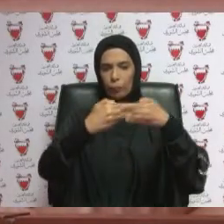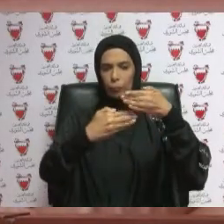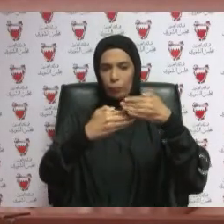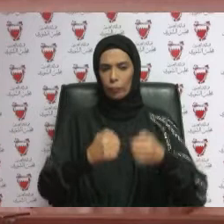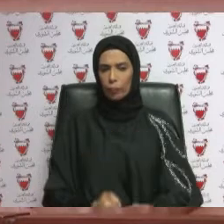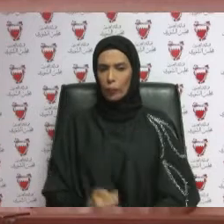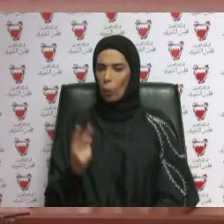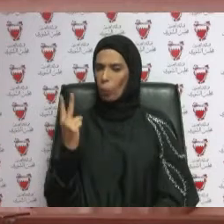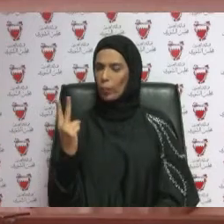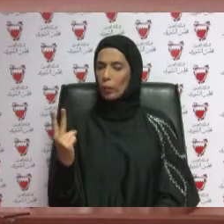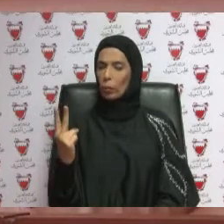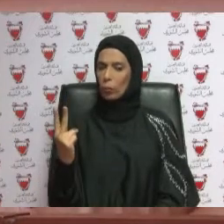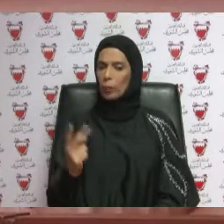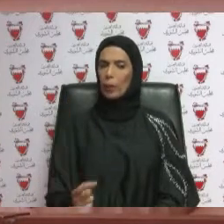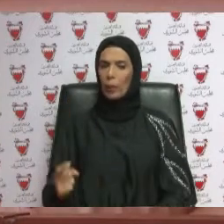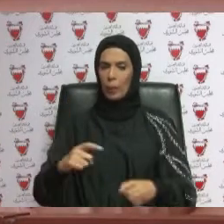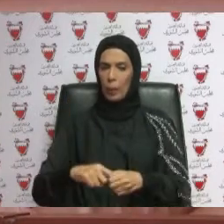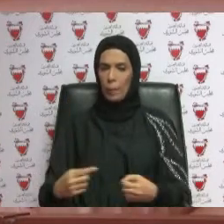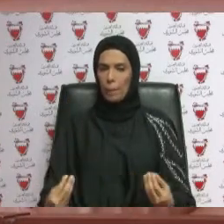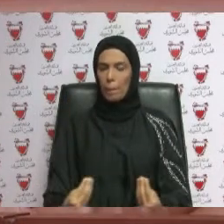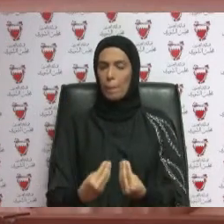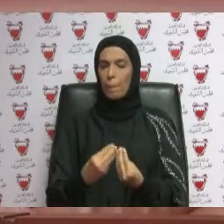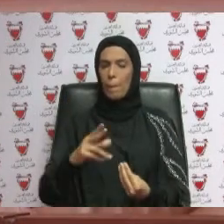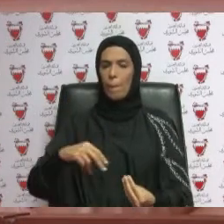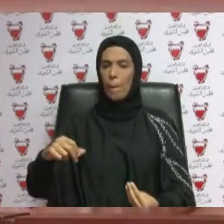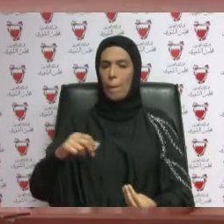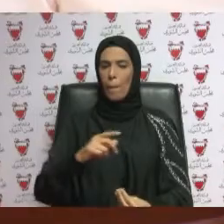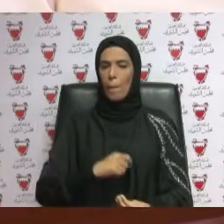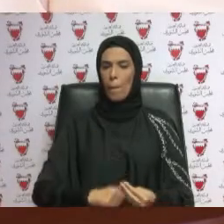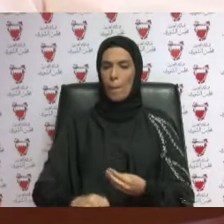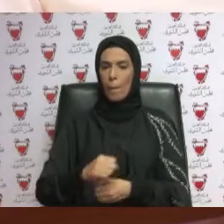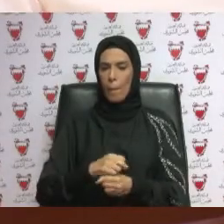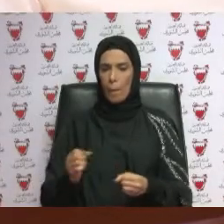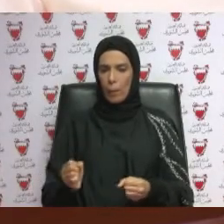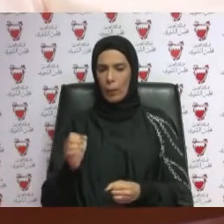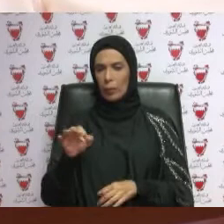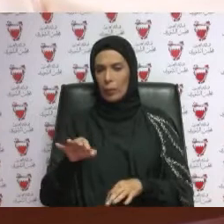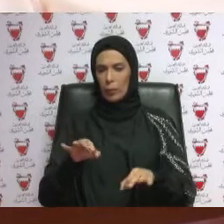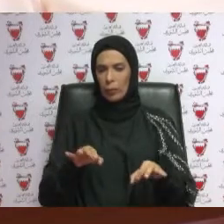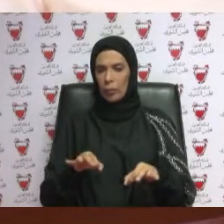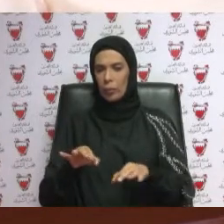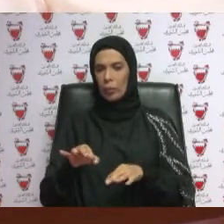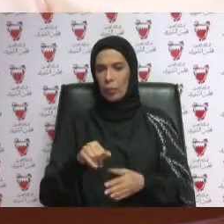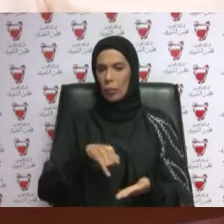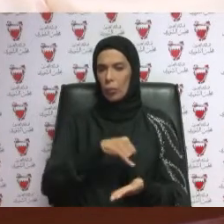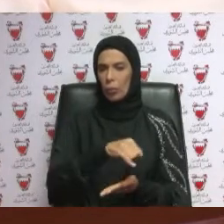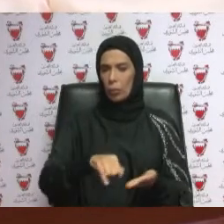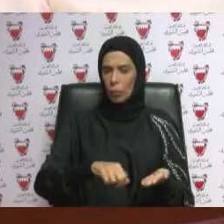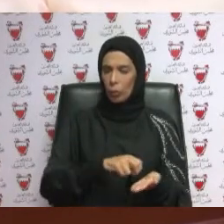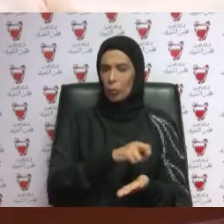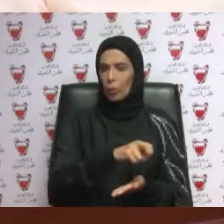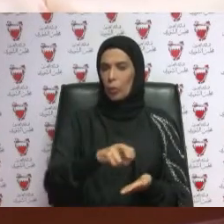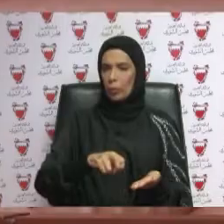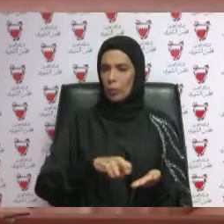أو كليهما بالتعاون مع الجهات المعنية في الدولة إعداد مشروعات التخطيط العام للمدن والقرى بحيث